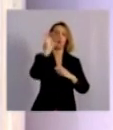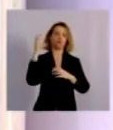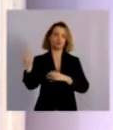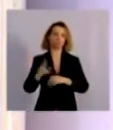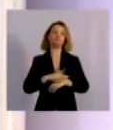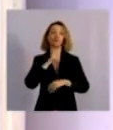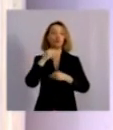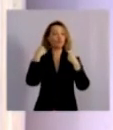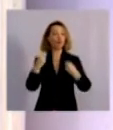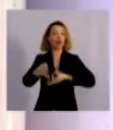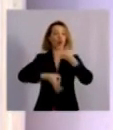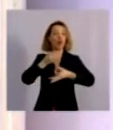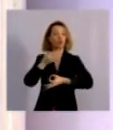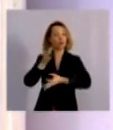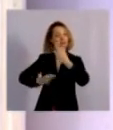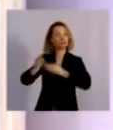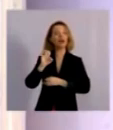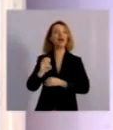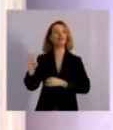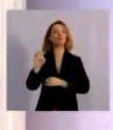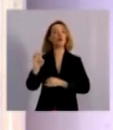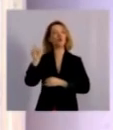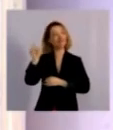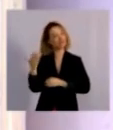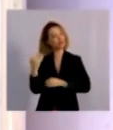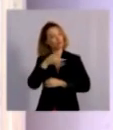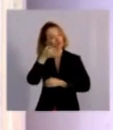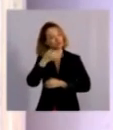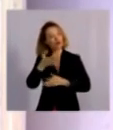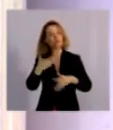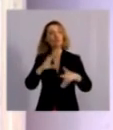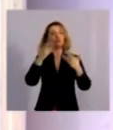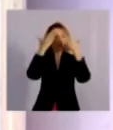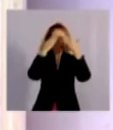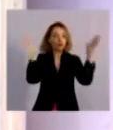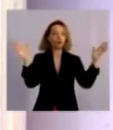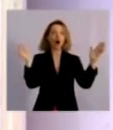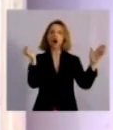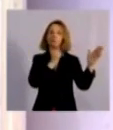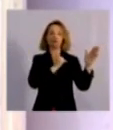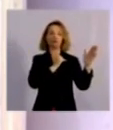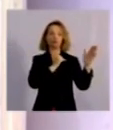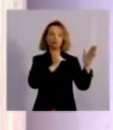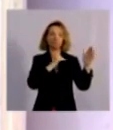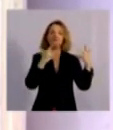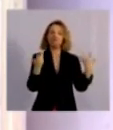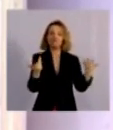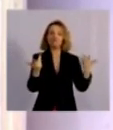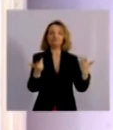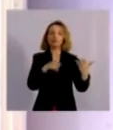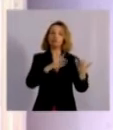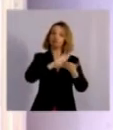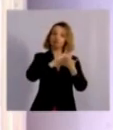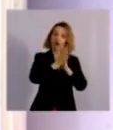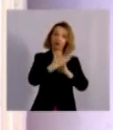ξεχωριστή εμπειρία, πως άνοιξαν οι ορίζοντές της μέσα σε ένα πολύ σύντομο διάστημα και